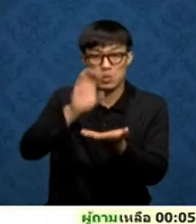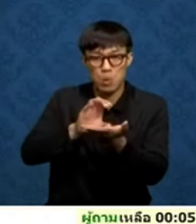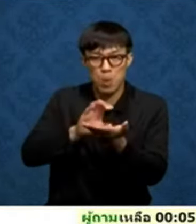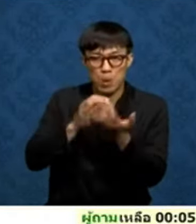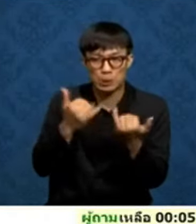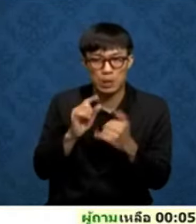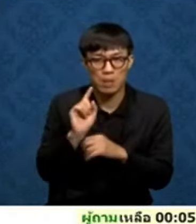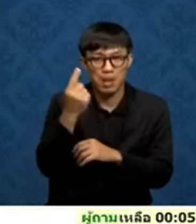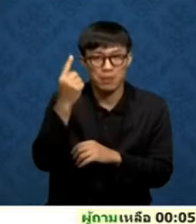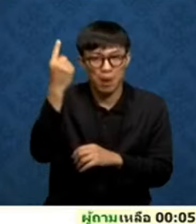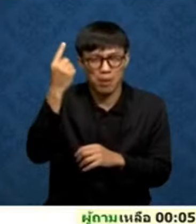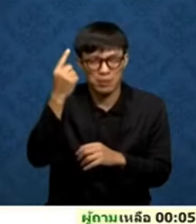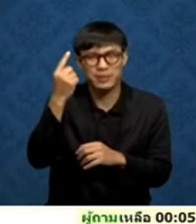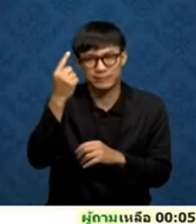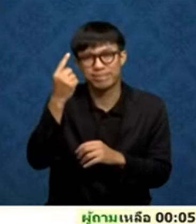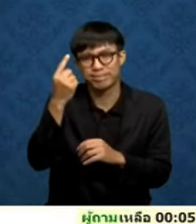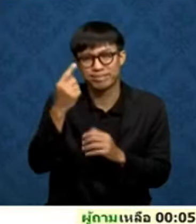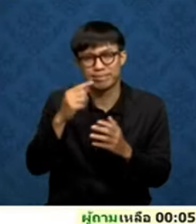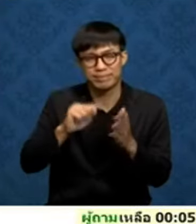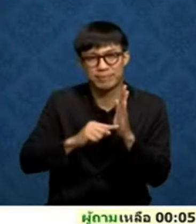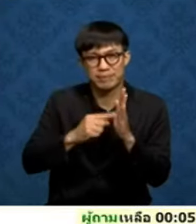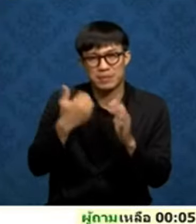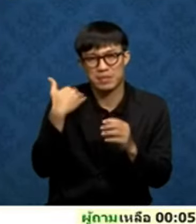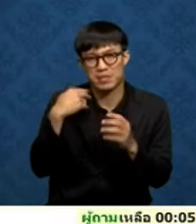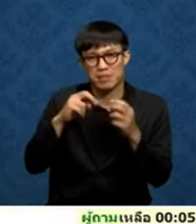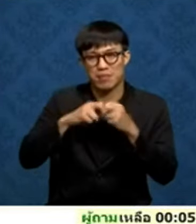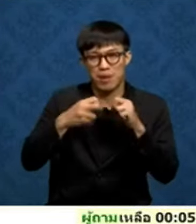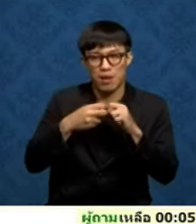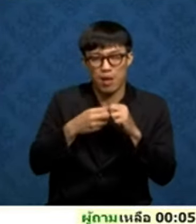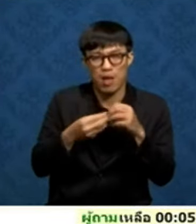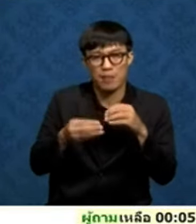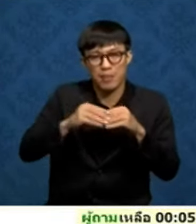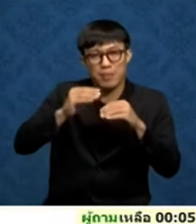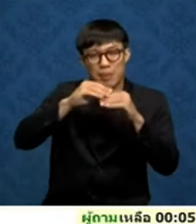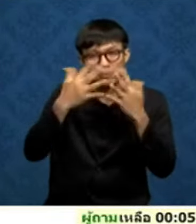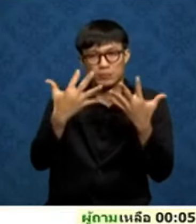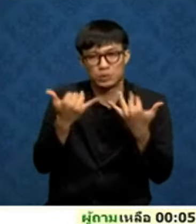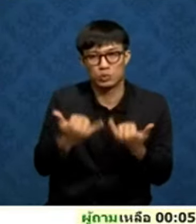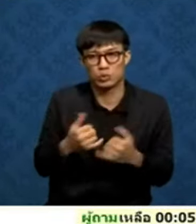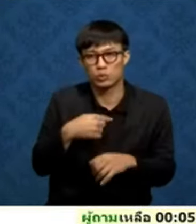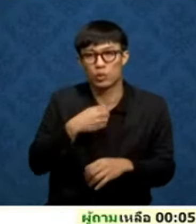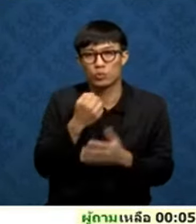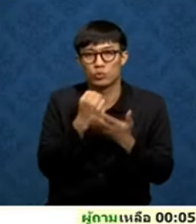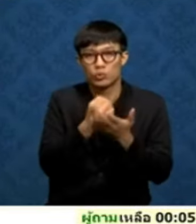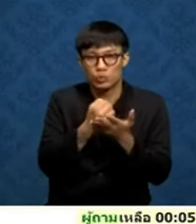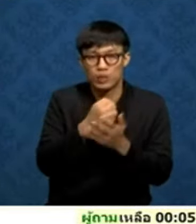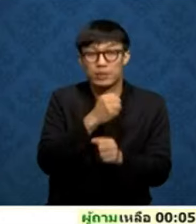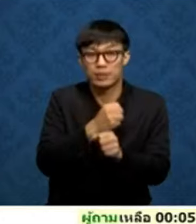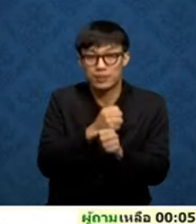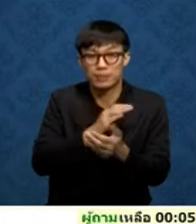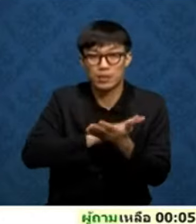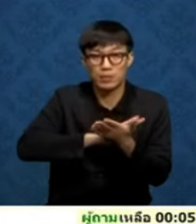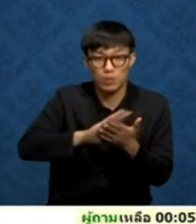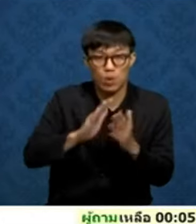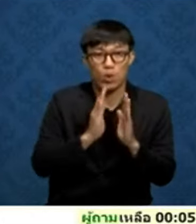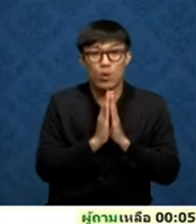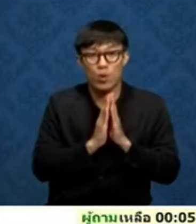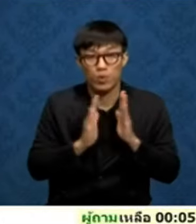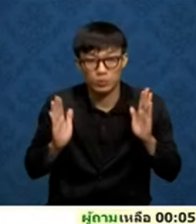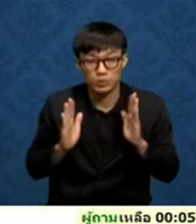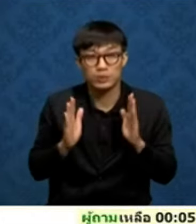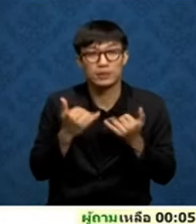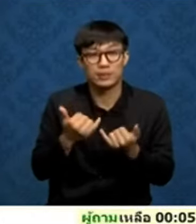ามาเราก็จะพบสิ่งเหล่านี้ครับขึ้นมาก็จะต้องมีการช่วยกันดำเนินการจัดระเบียบให้เรียบร้อยนะครับก็ขอขอบคุณ